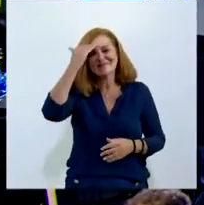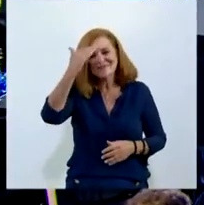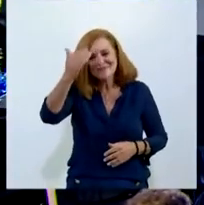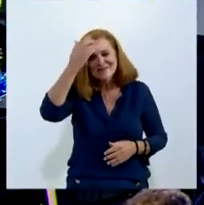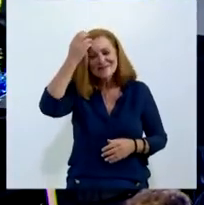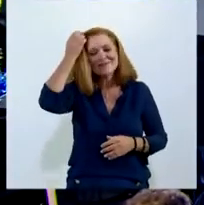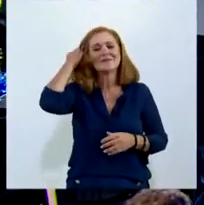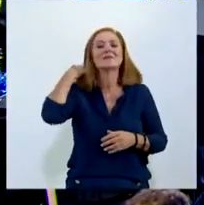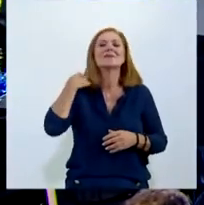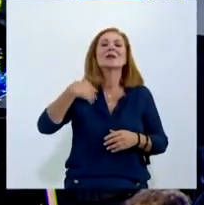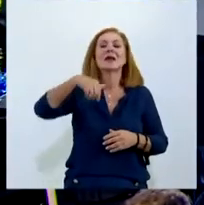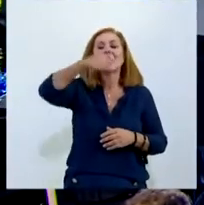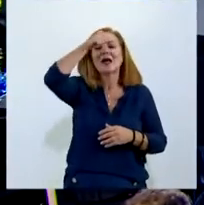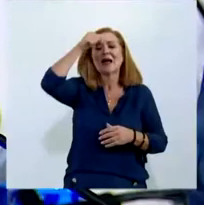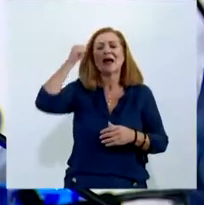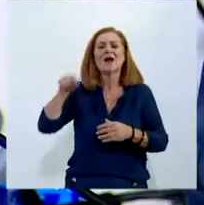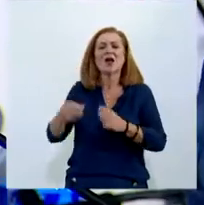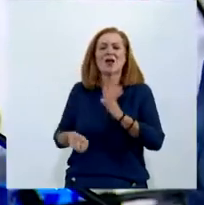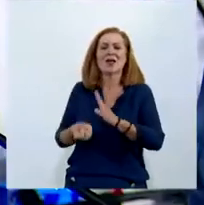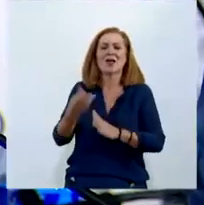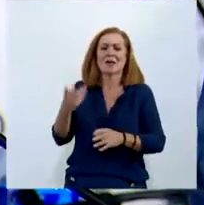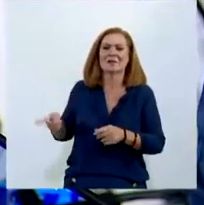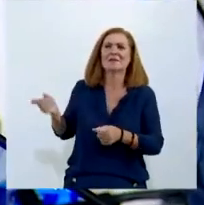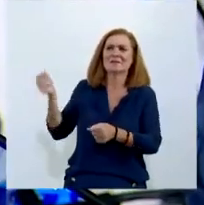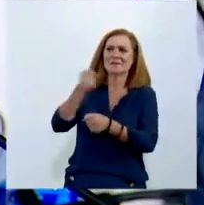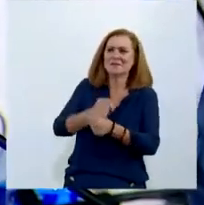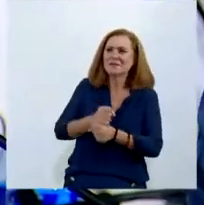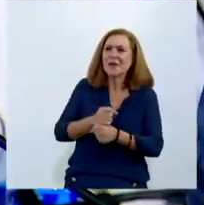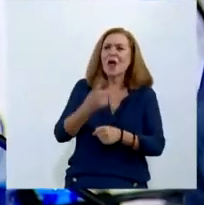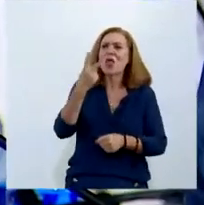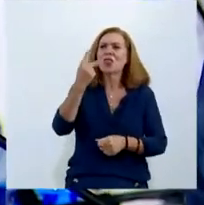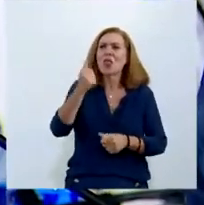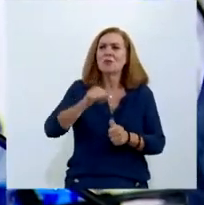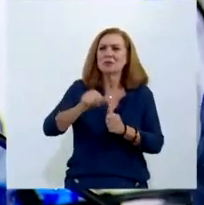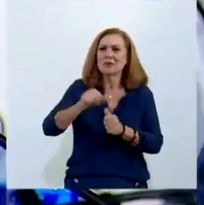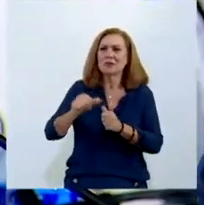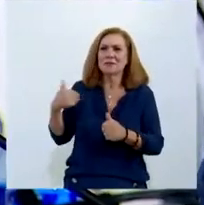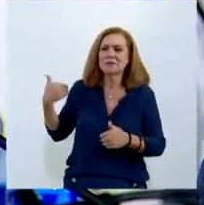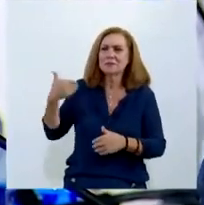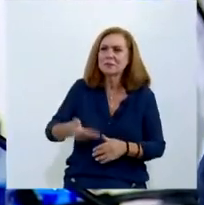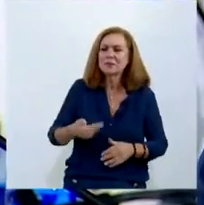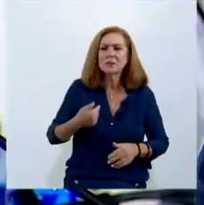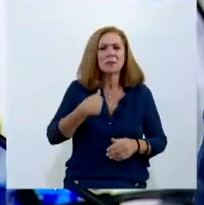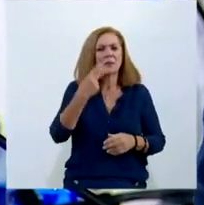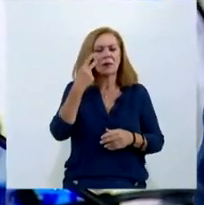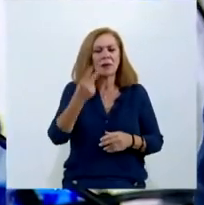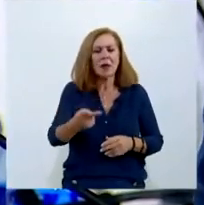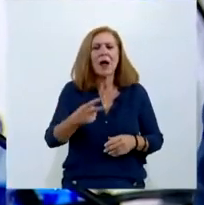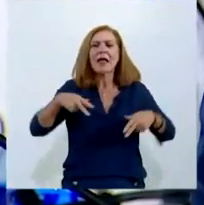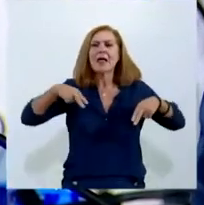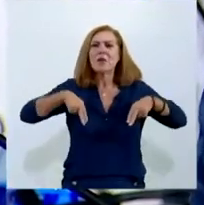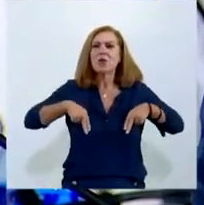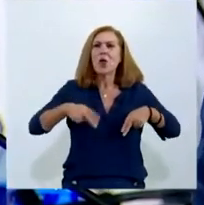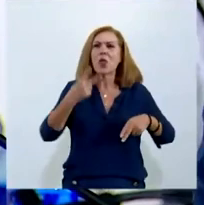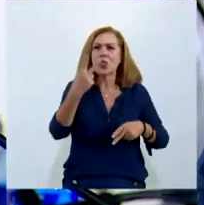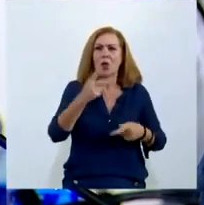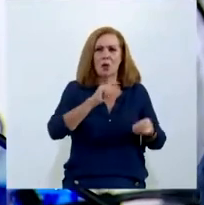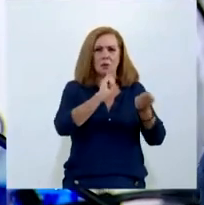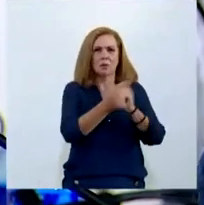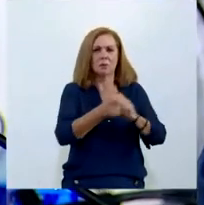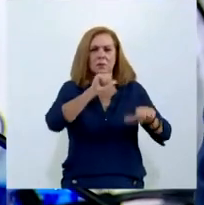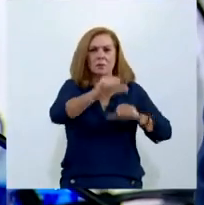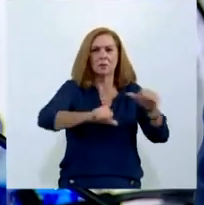Από το καλοκαίρι που σχηματίστηκε η καινούργια κυβέρνηση έχουν περάσει 2,5 μήνες και παρόλα αυτά έχουμε δει την αλλαγή 2 υπουργών αλλά και